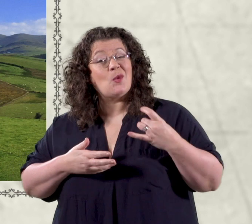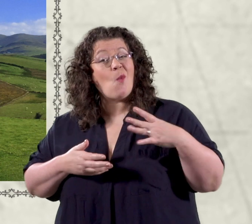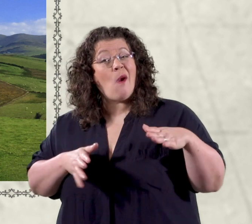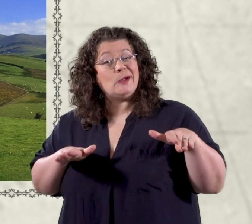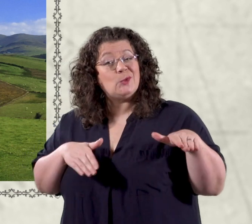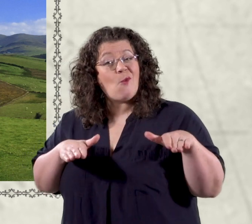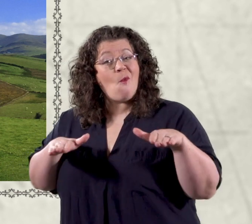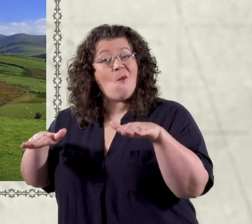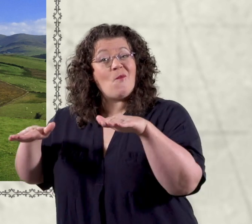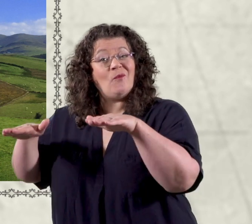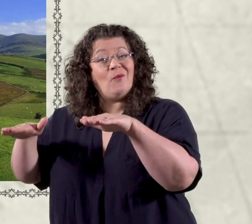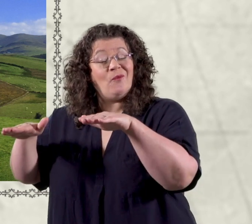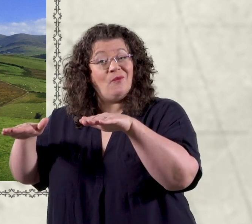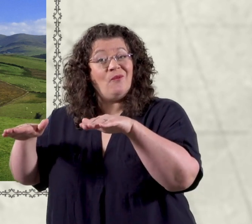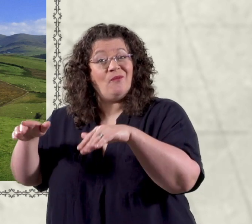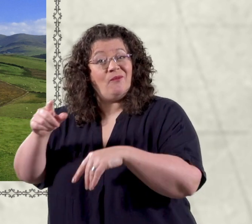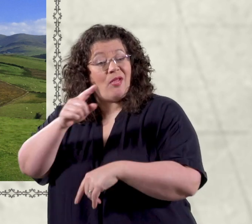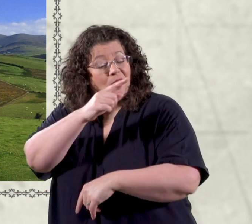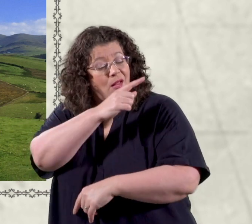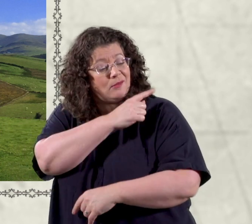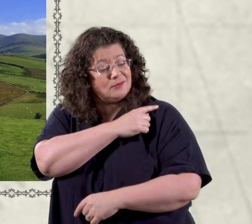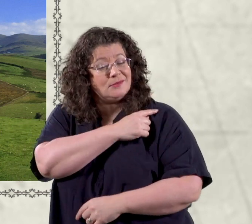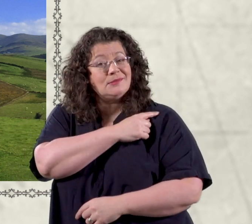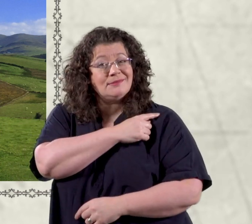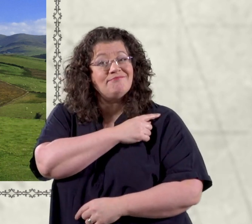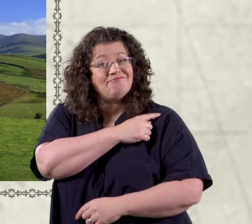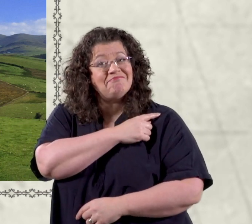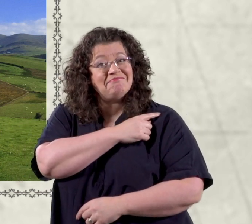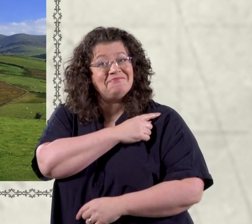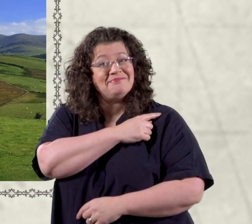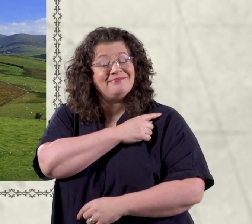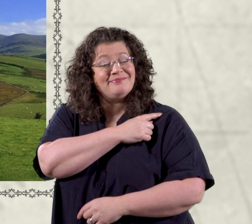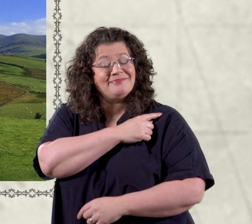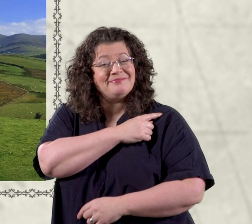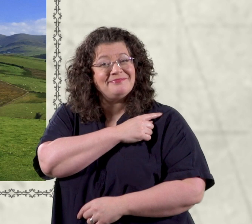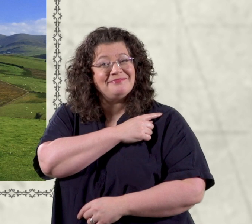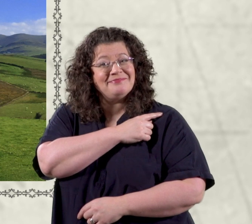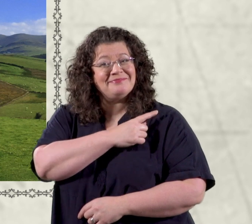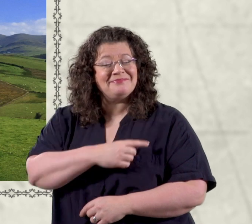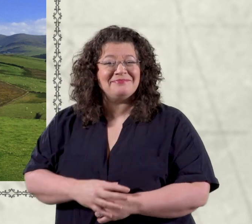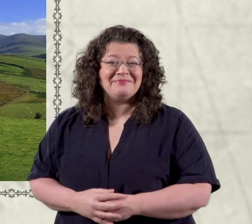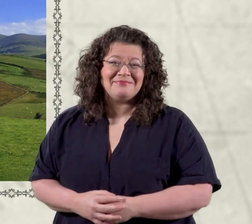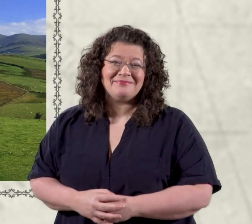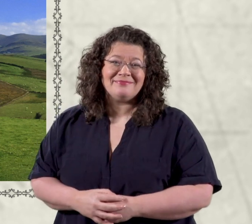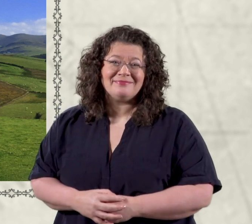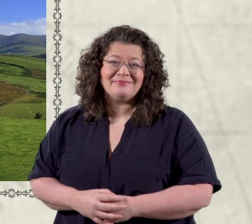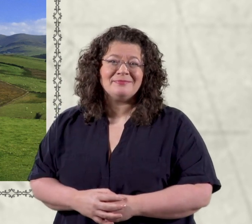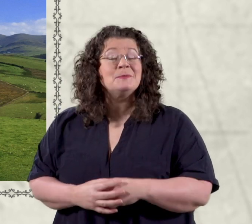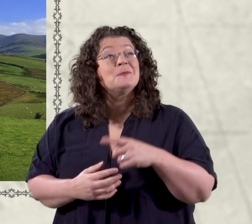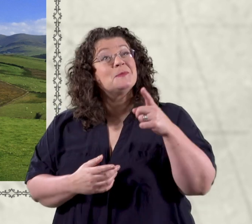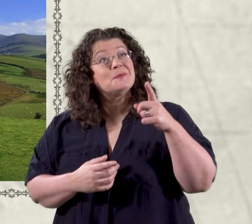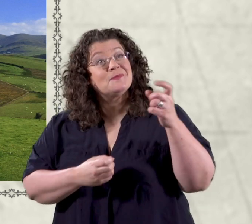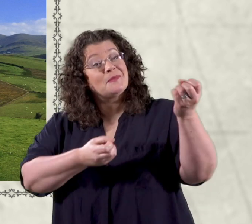Neges gan Dduw i fod o'n bendithio fy mregeth. O, golomen